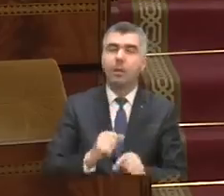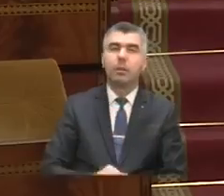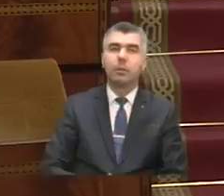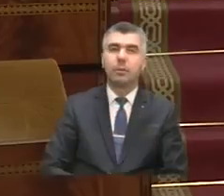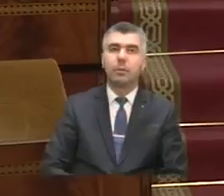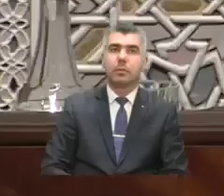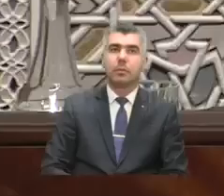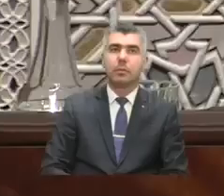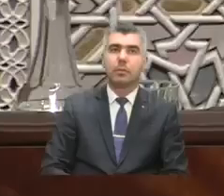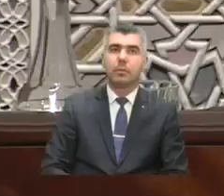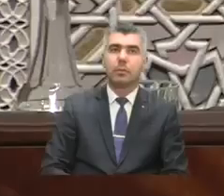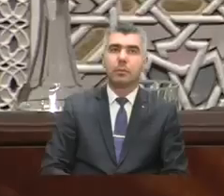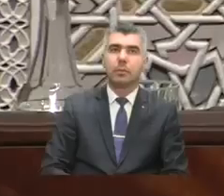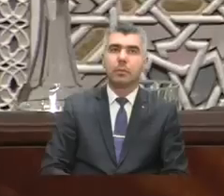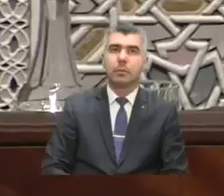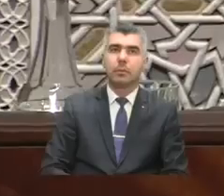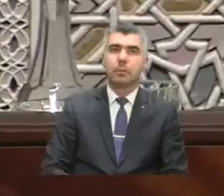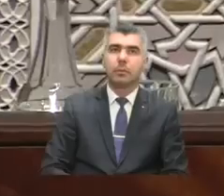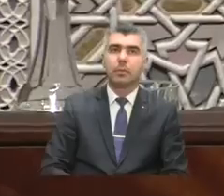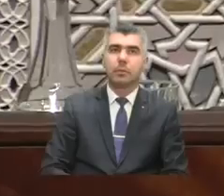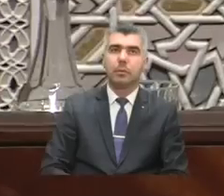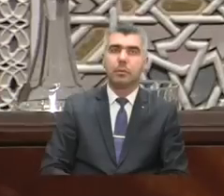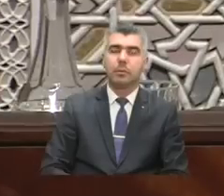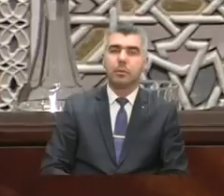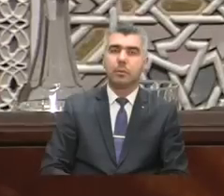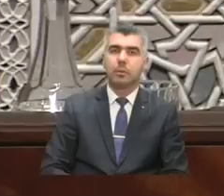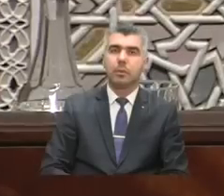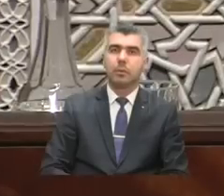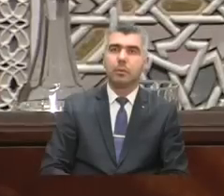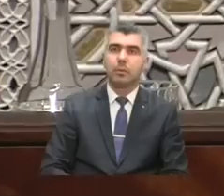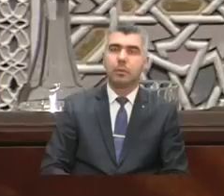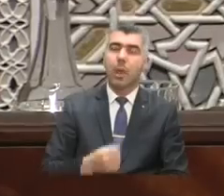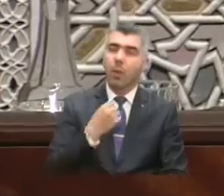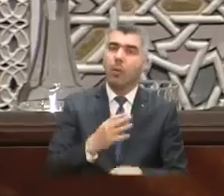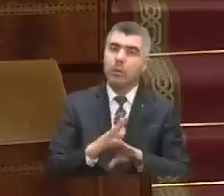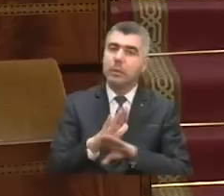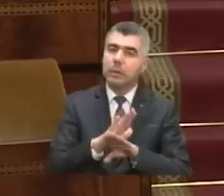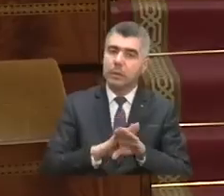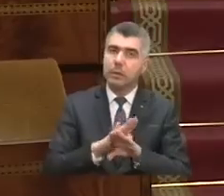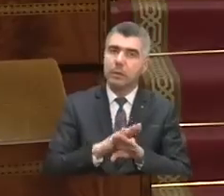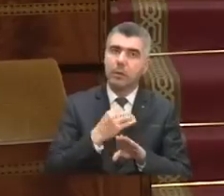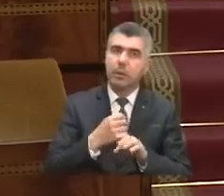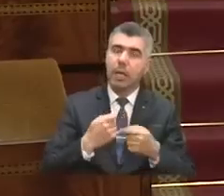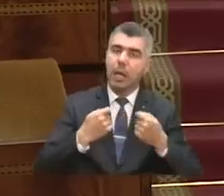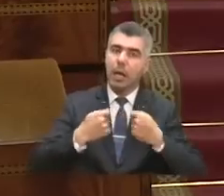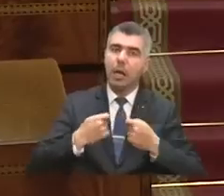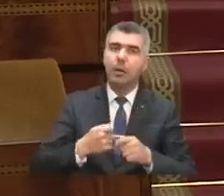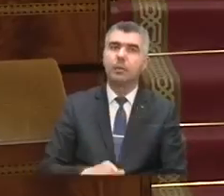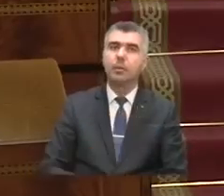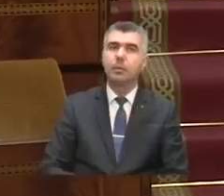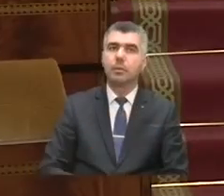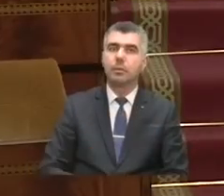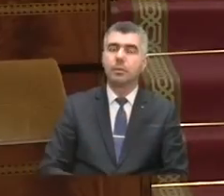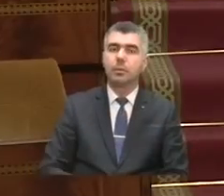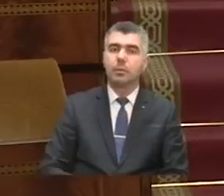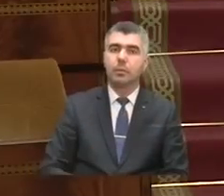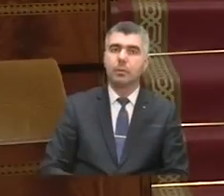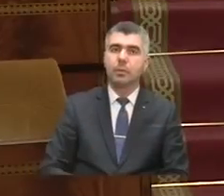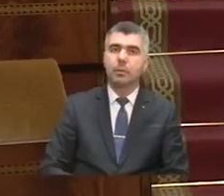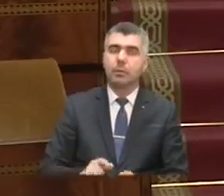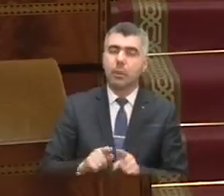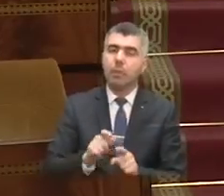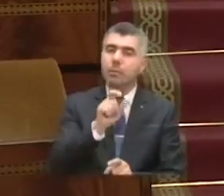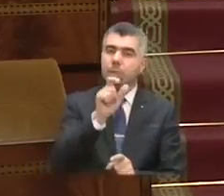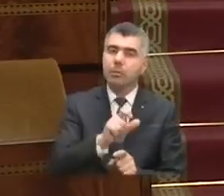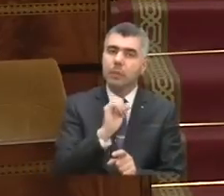خلنا نسمعوا لبعضنا، خلنا نسمعوا للسيد النائب. تفضل السيد النائب. فأنا عندي رجاء السيد وملتمس السيد الرئيس أنك أنت راك